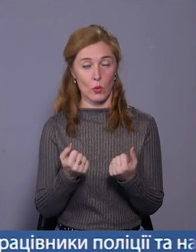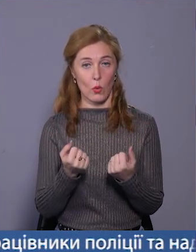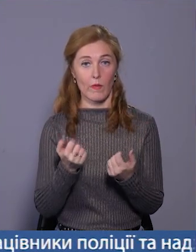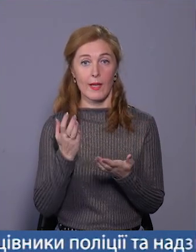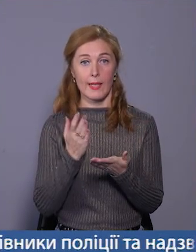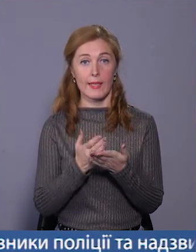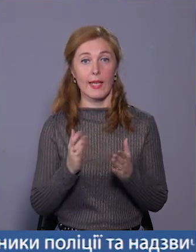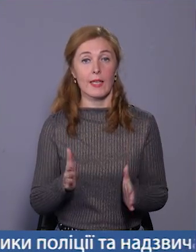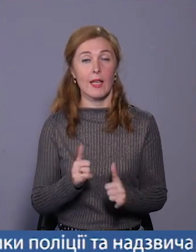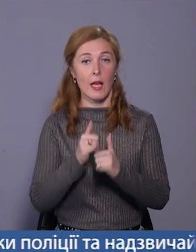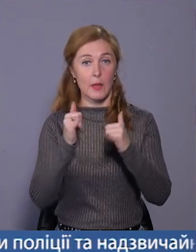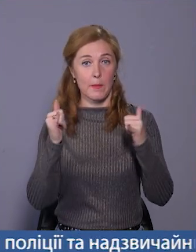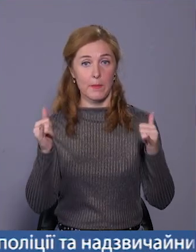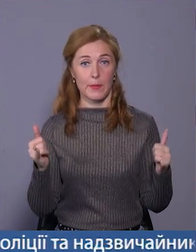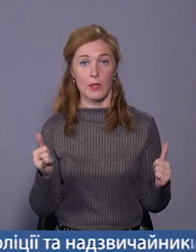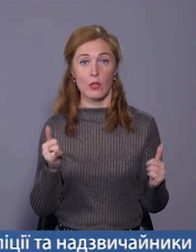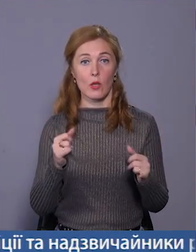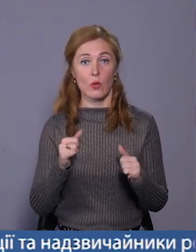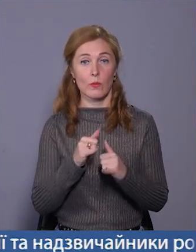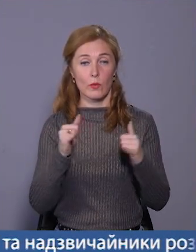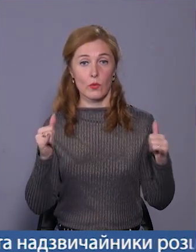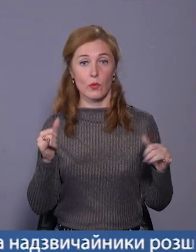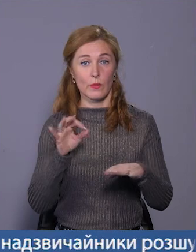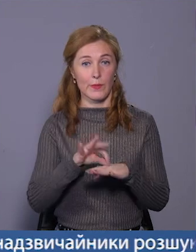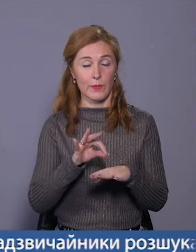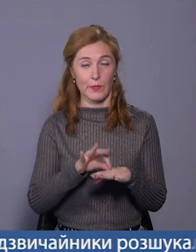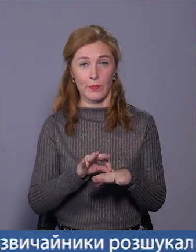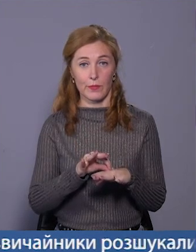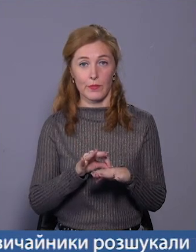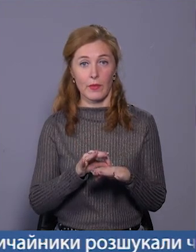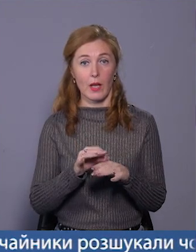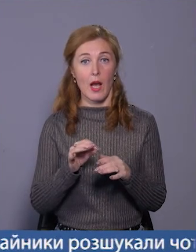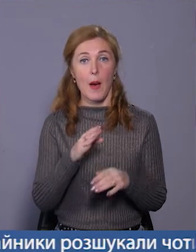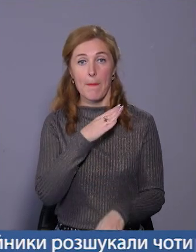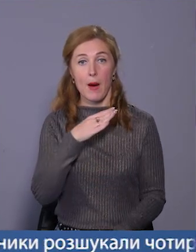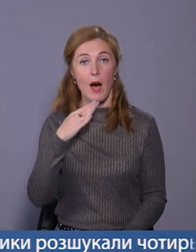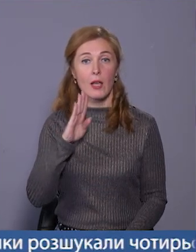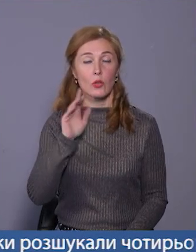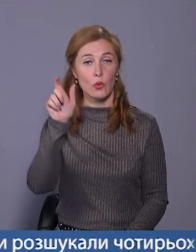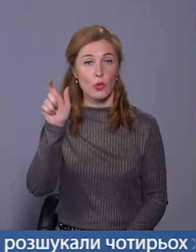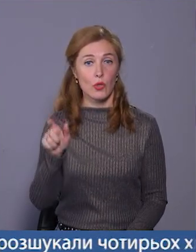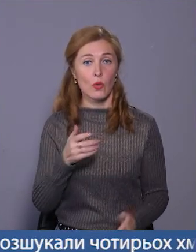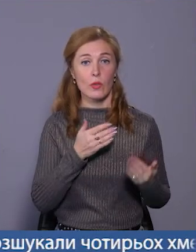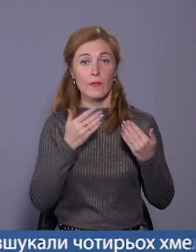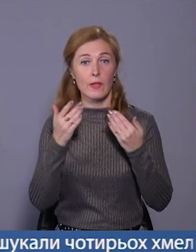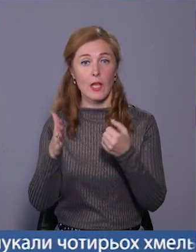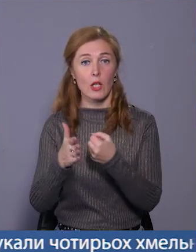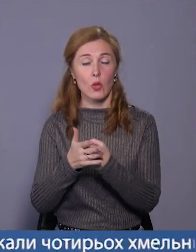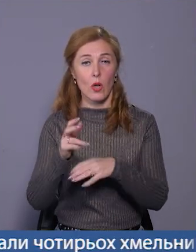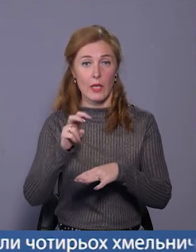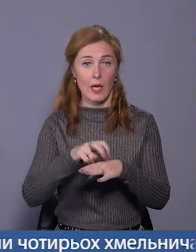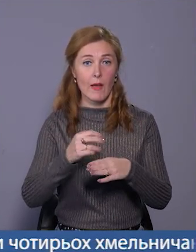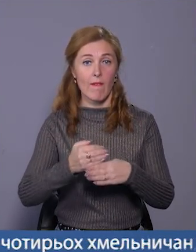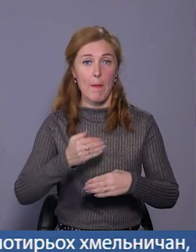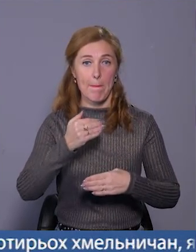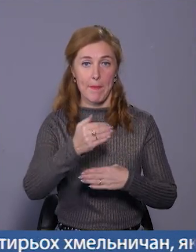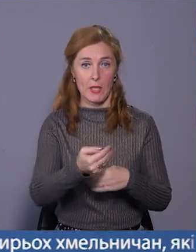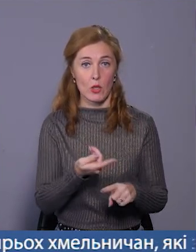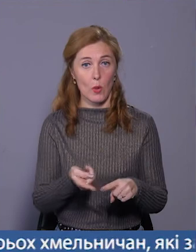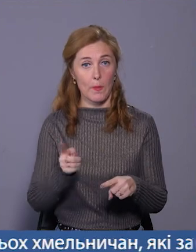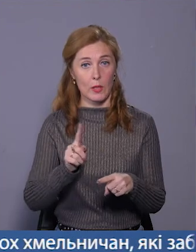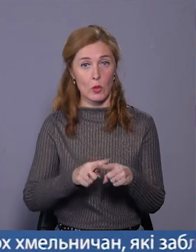найбільш розповсюдженим видом онкологічних захворювань в світі. Чимало жінок до лікарів звертаються занадто пізно. При цьому